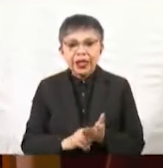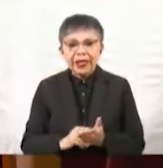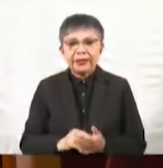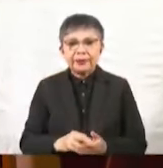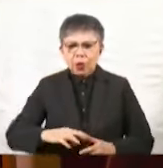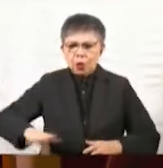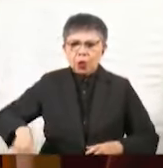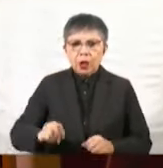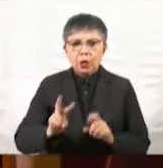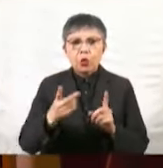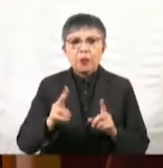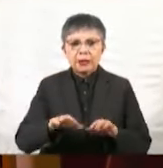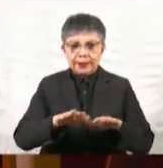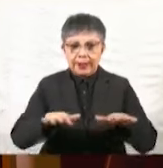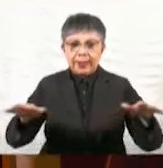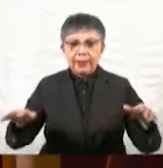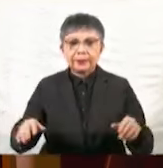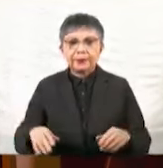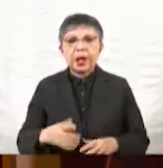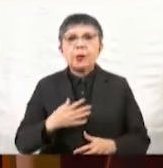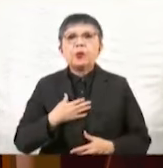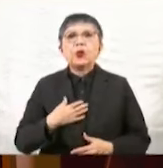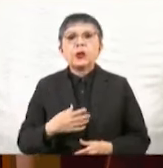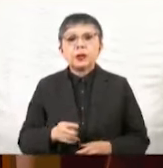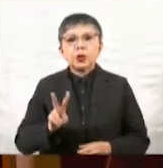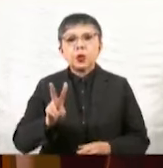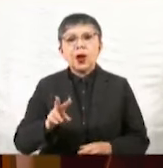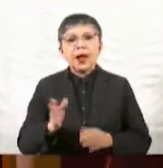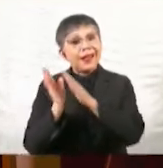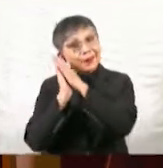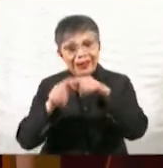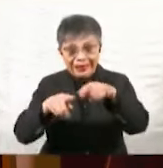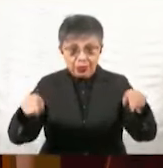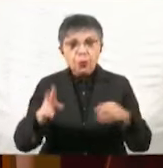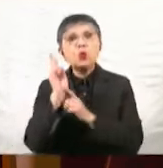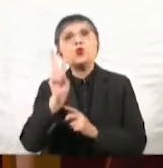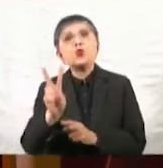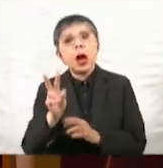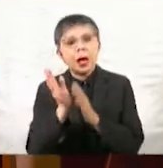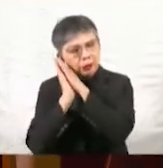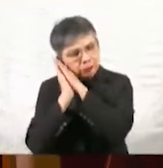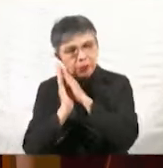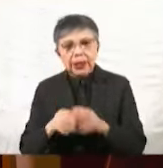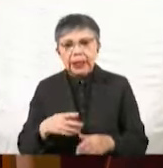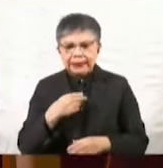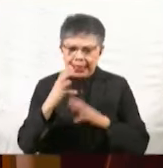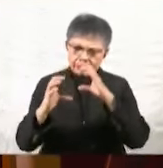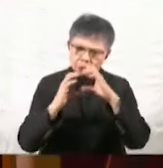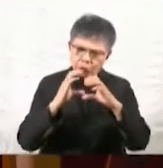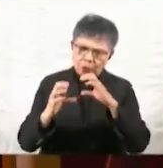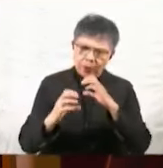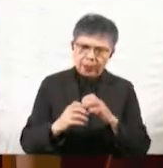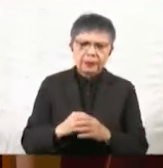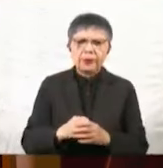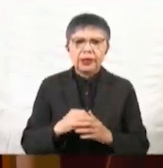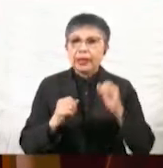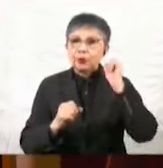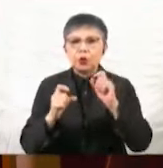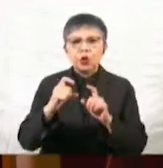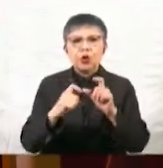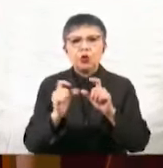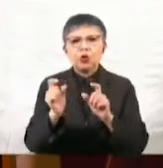keluarga 12 orang hanya mempunyai dua tempat tidur dengan busuni saya berdialog saya tanyakan Bagaimana